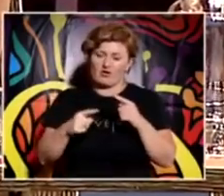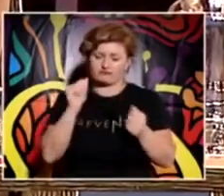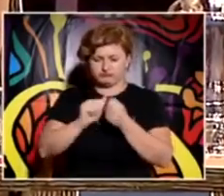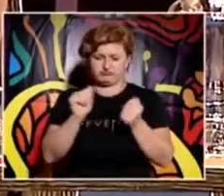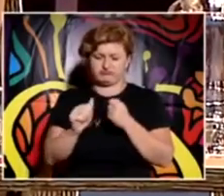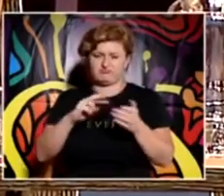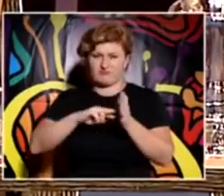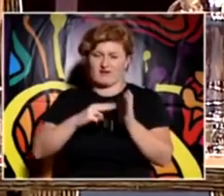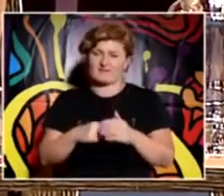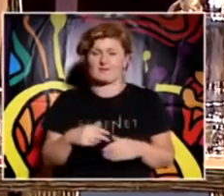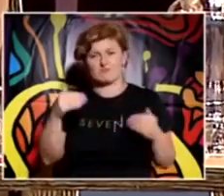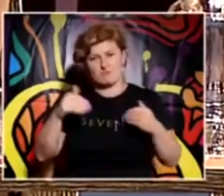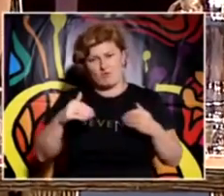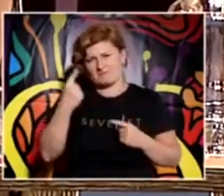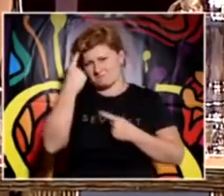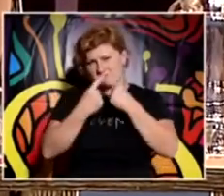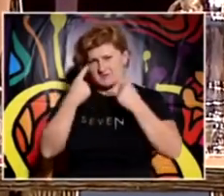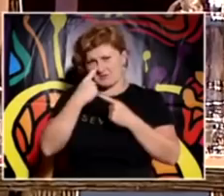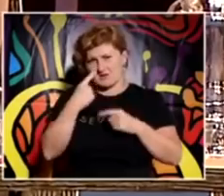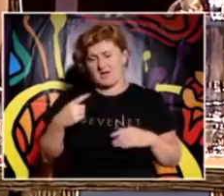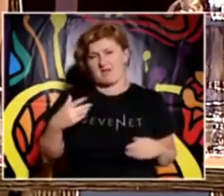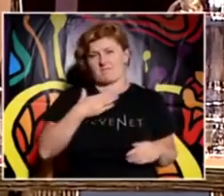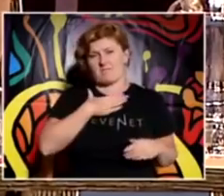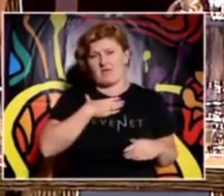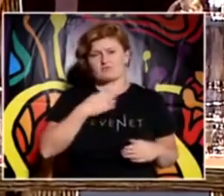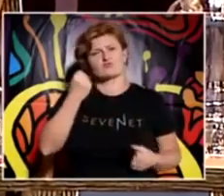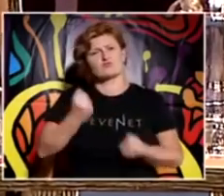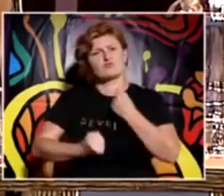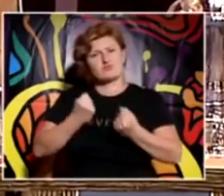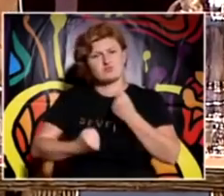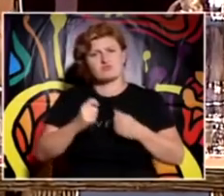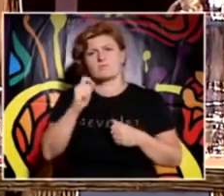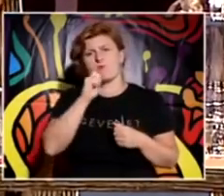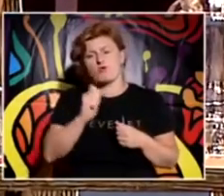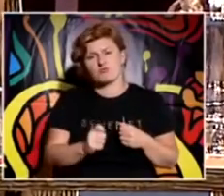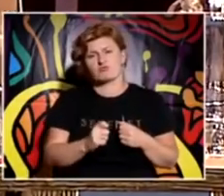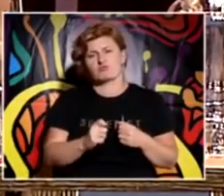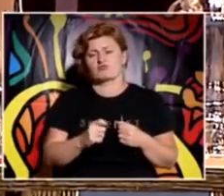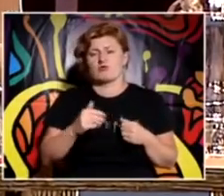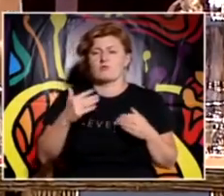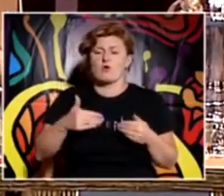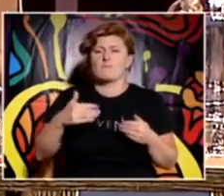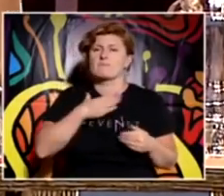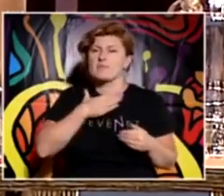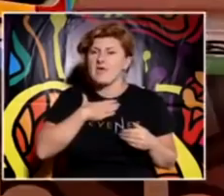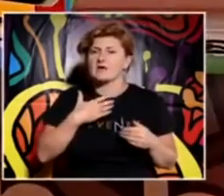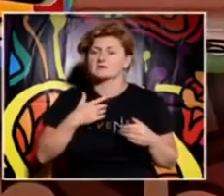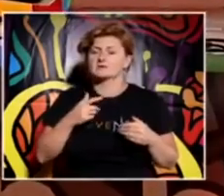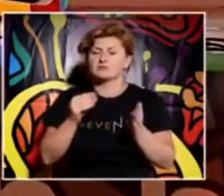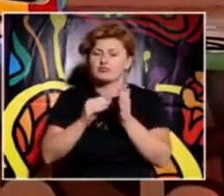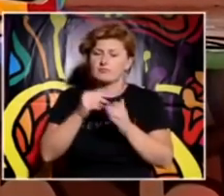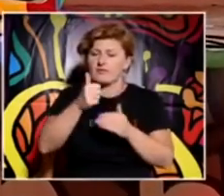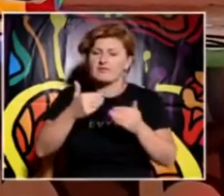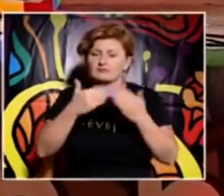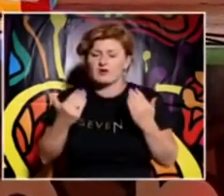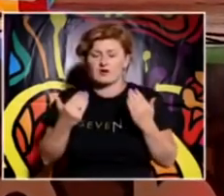wydawać, że z psem trudniej się podróżuje, bo jednak on potrzebuje jakiś taki dzień mieć na relaks, regenerację, ale